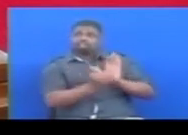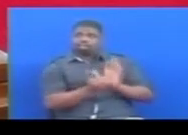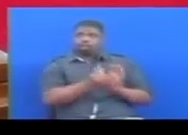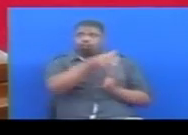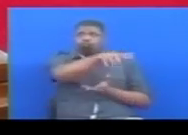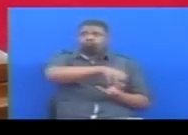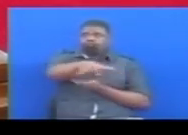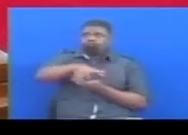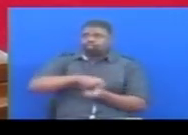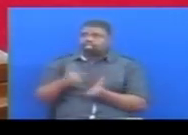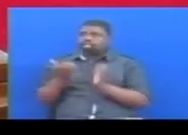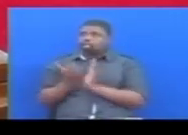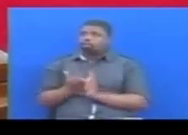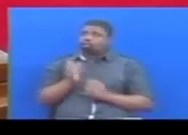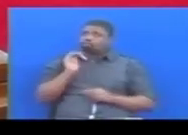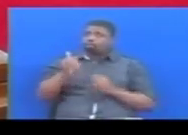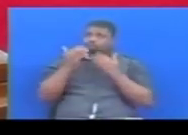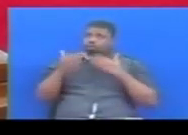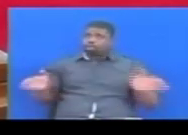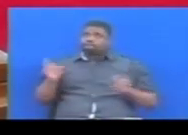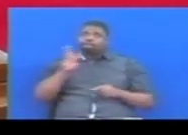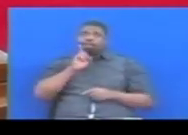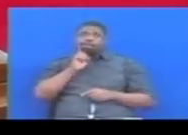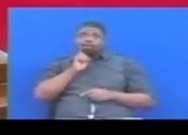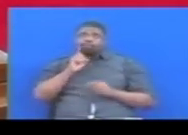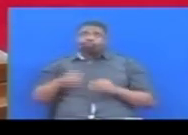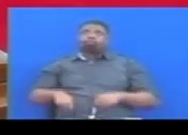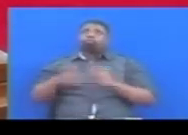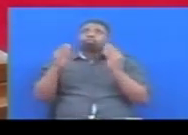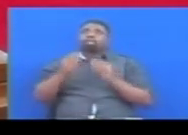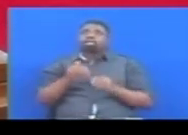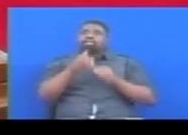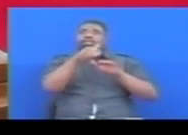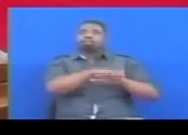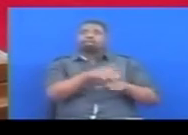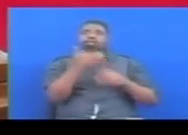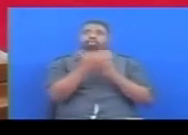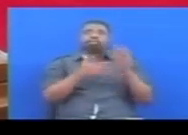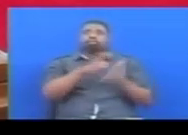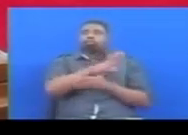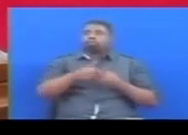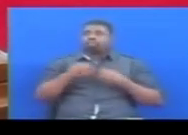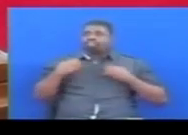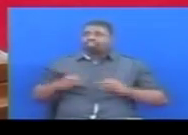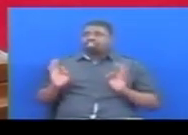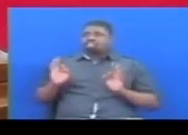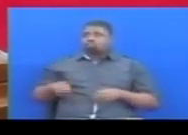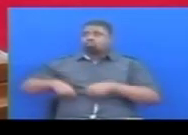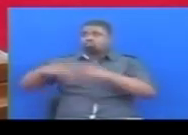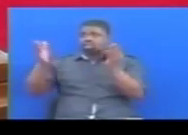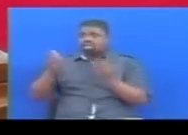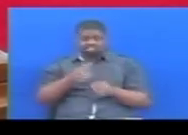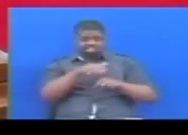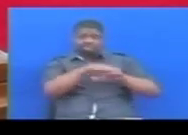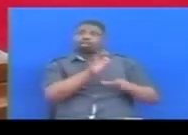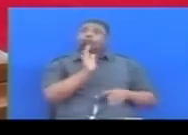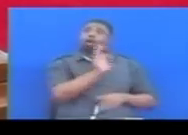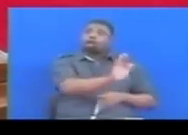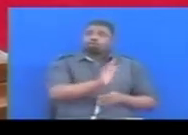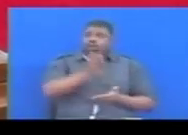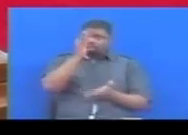uvuvi. Naomba tu niwahakishie wakina mama wanaouza samaki nchini kote wawe huru katika uuzaji wa samaki wao, wahakikishe